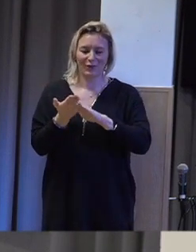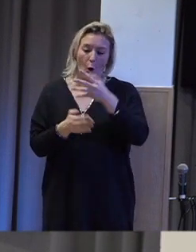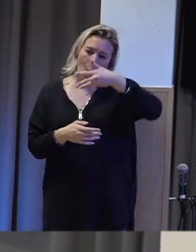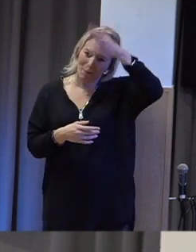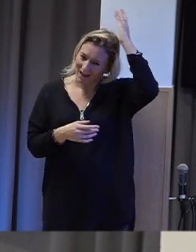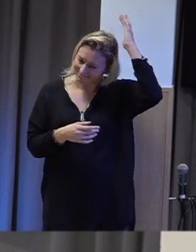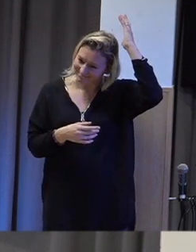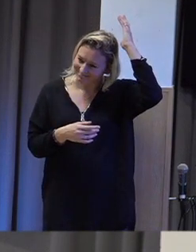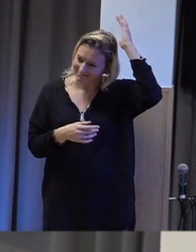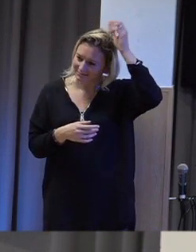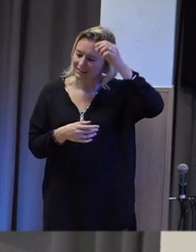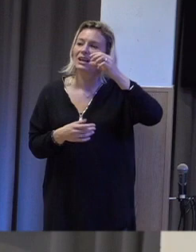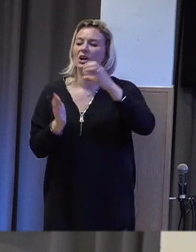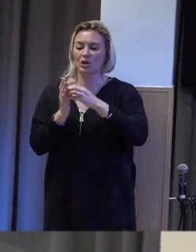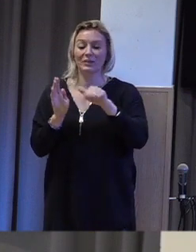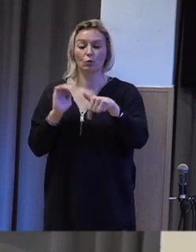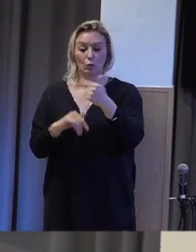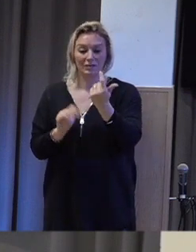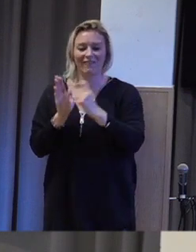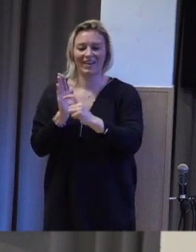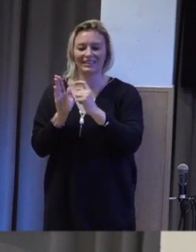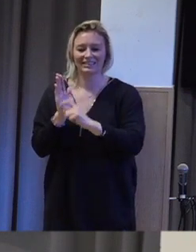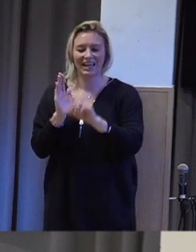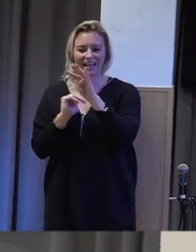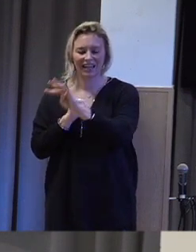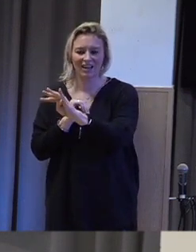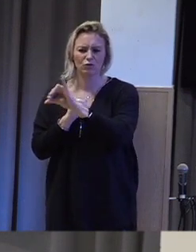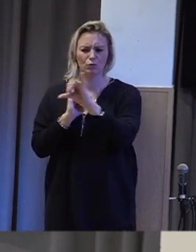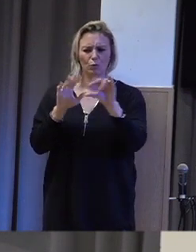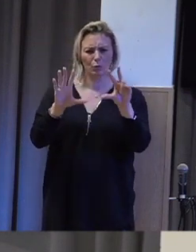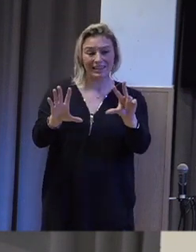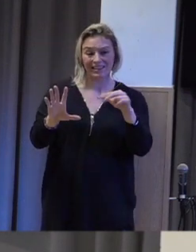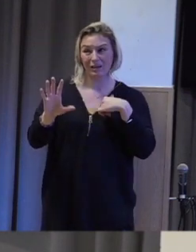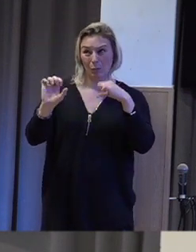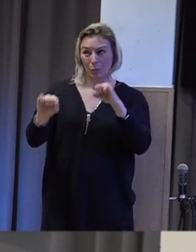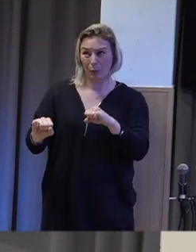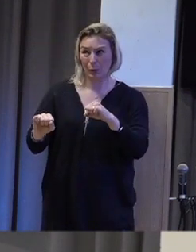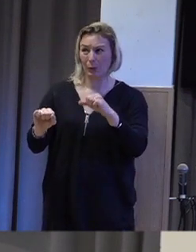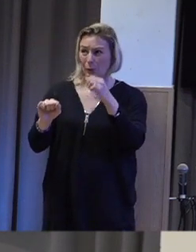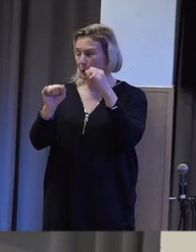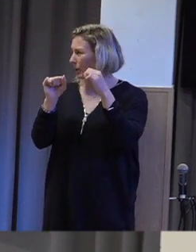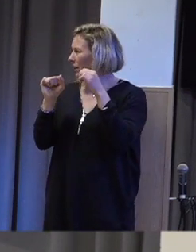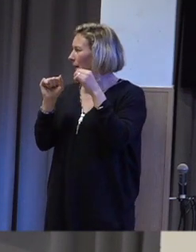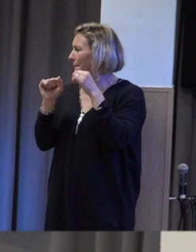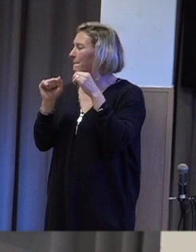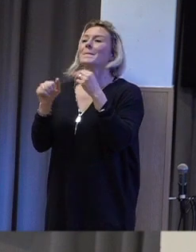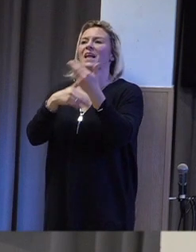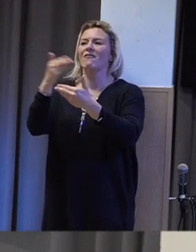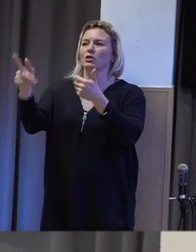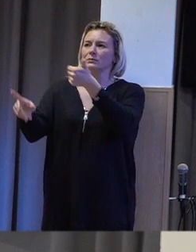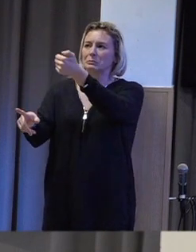Romains chapitre 12, versets 4 et 8, je ne sais pas si je peux d'ici faire